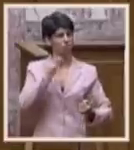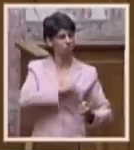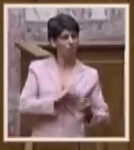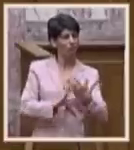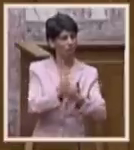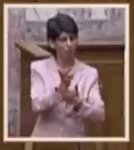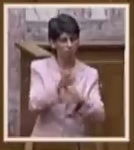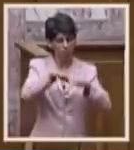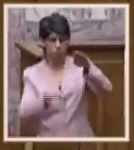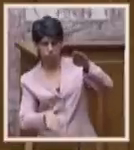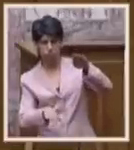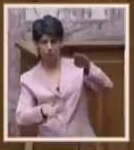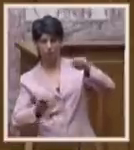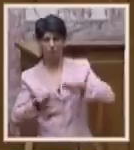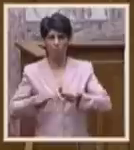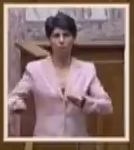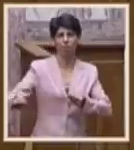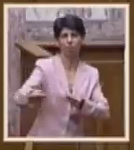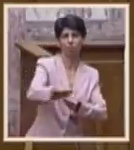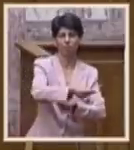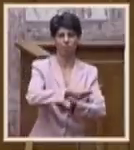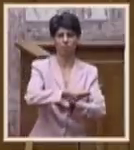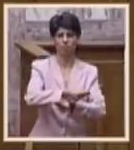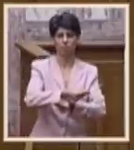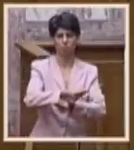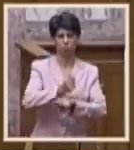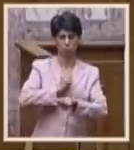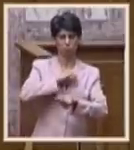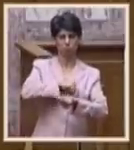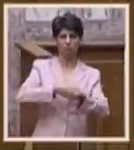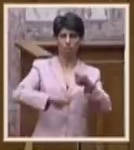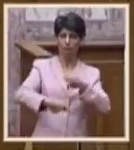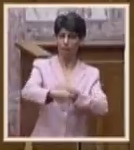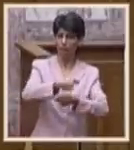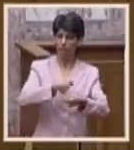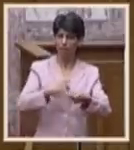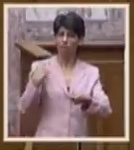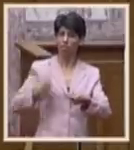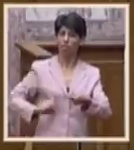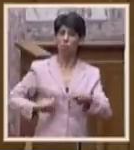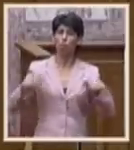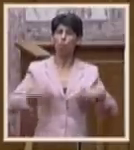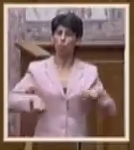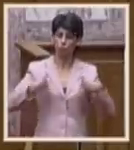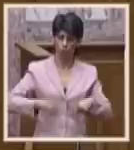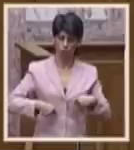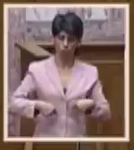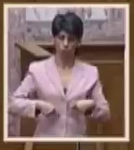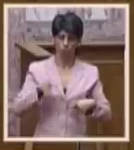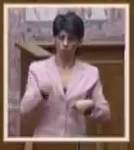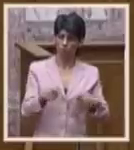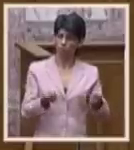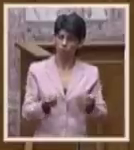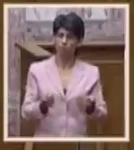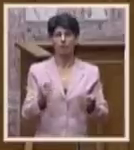ανάπτυξης, άνηση κακή ιδιωτελή διαχείριση του δημόσιου πλούτου, που ιδιοποιείται